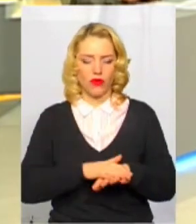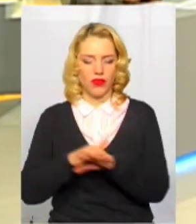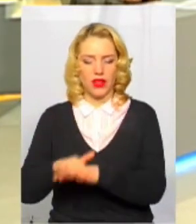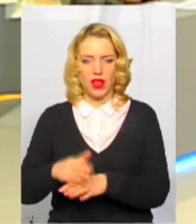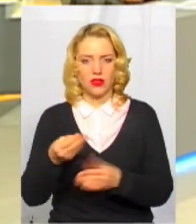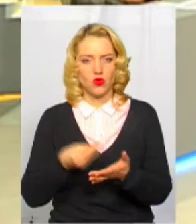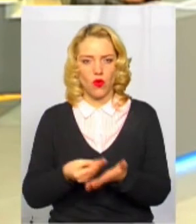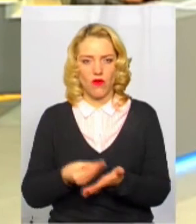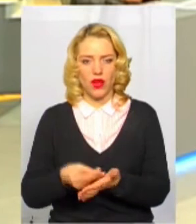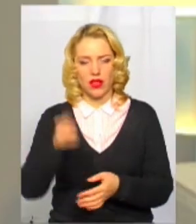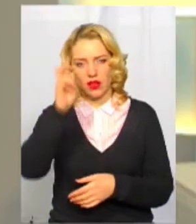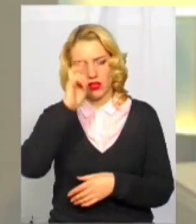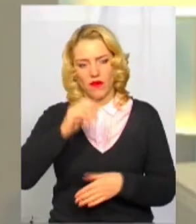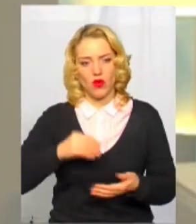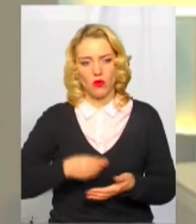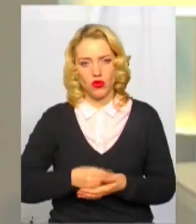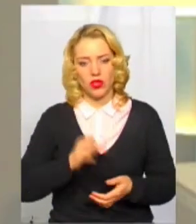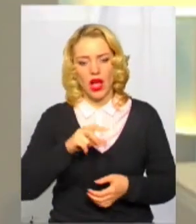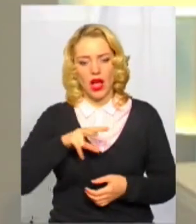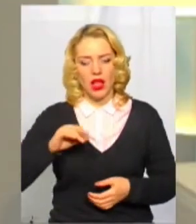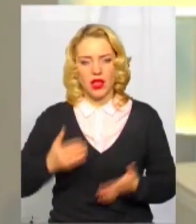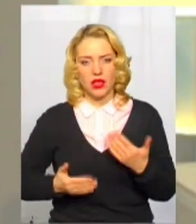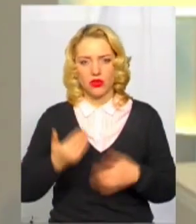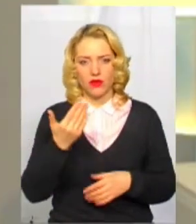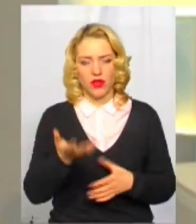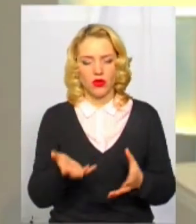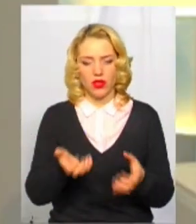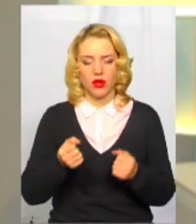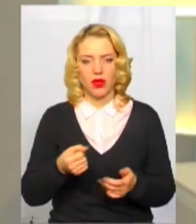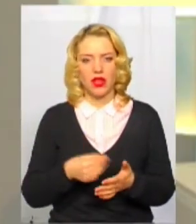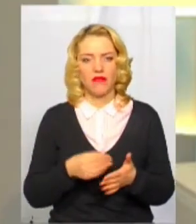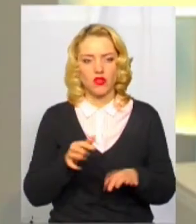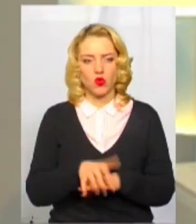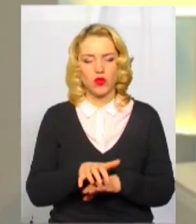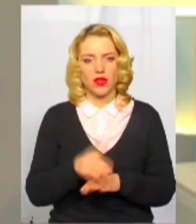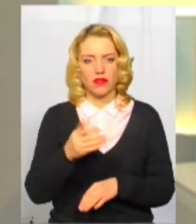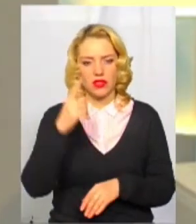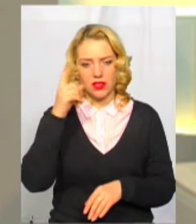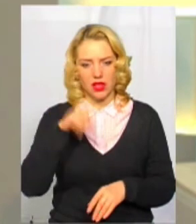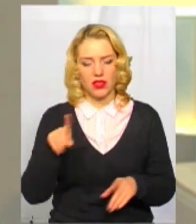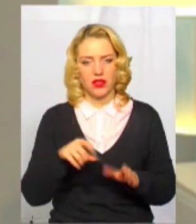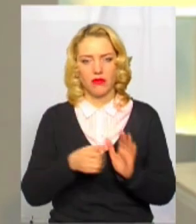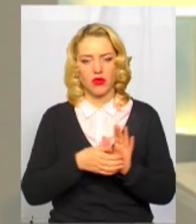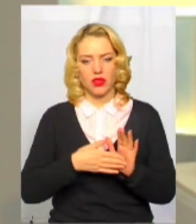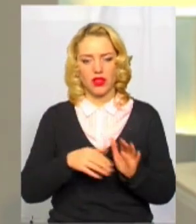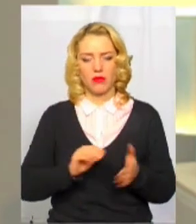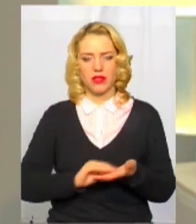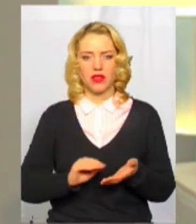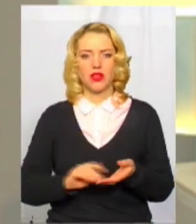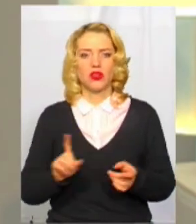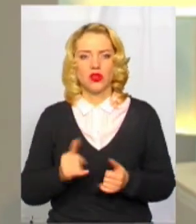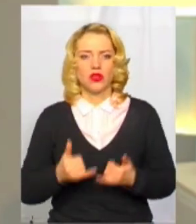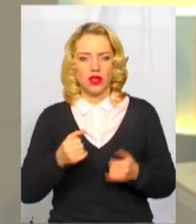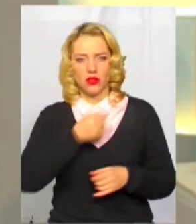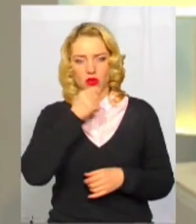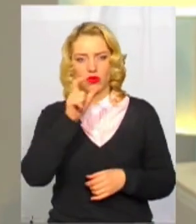з державного бюджету, але якщо ви отримали взуття, то ви знаєте, в постанові написано, що для дорослої людини